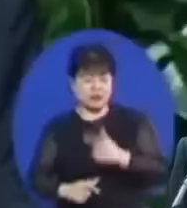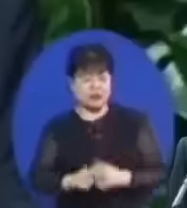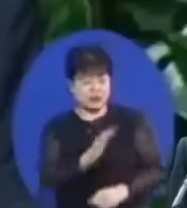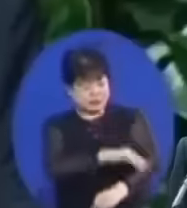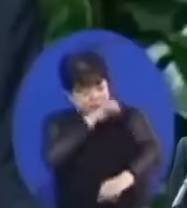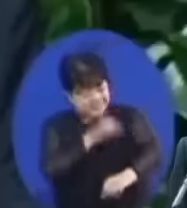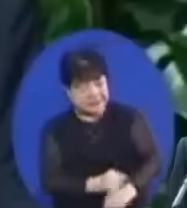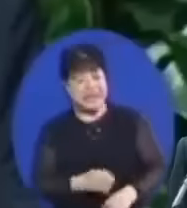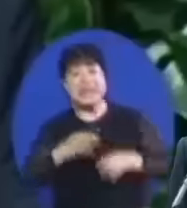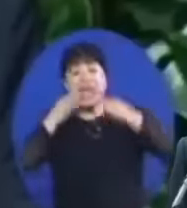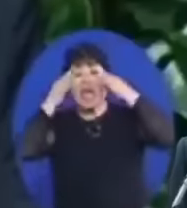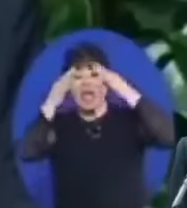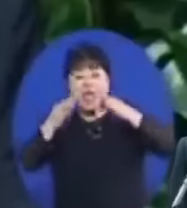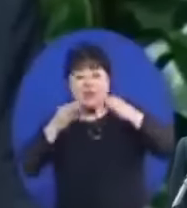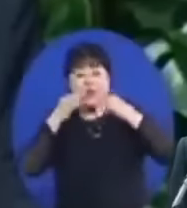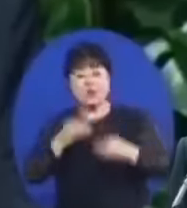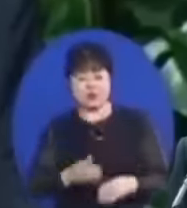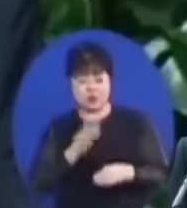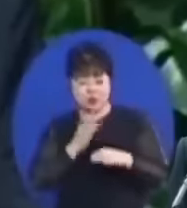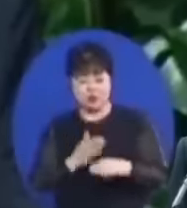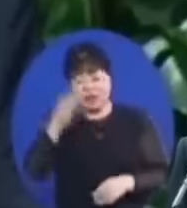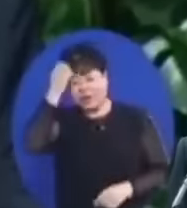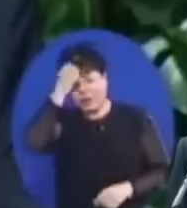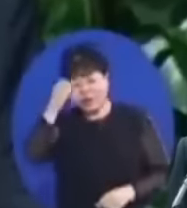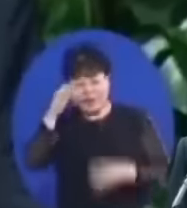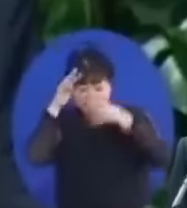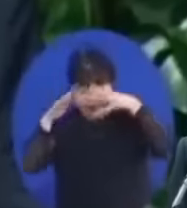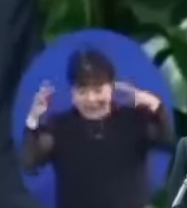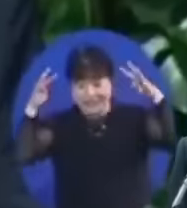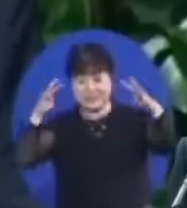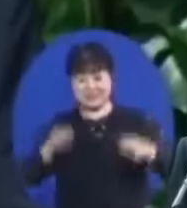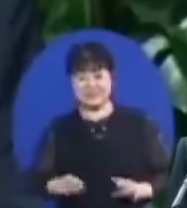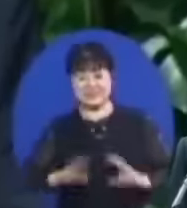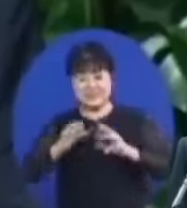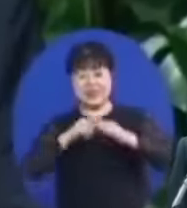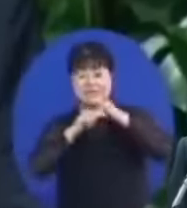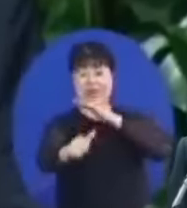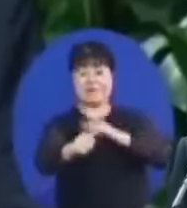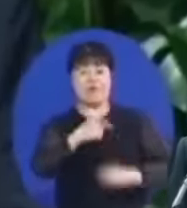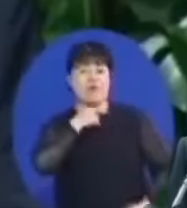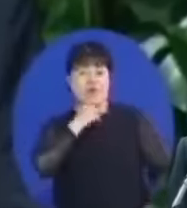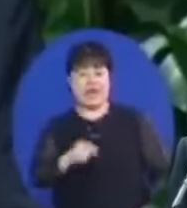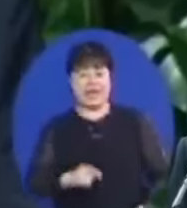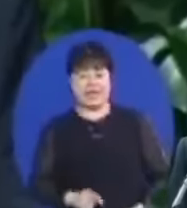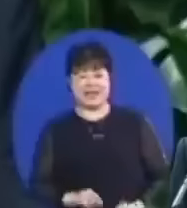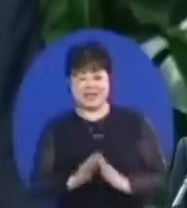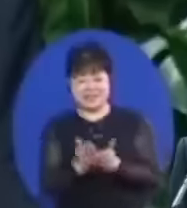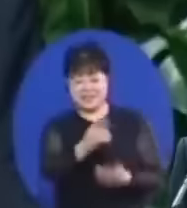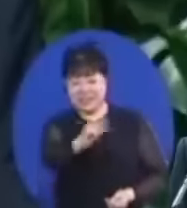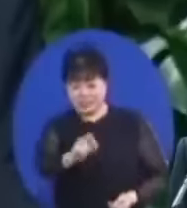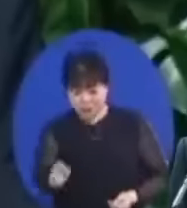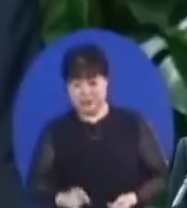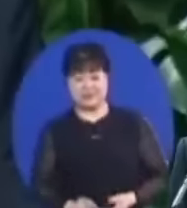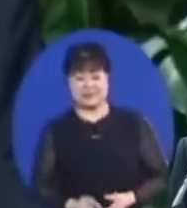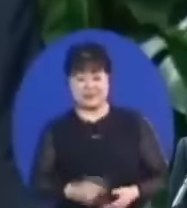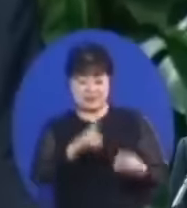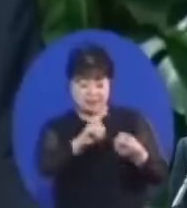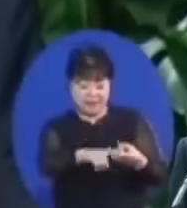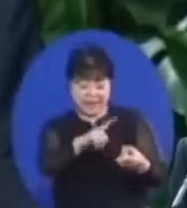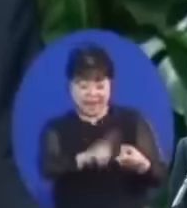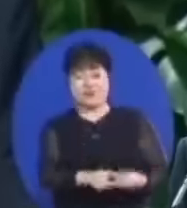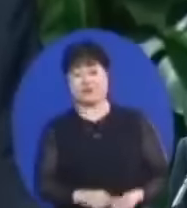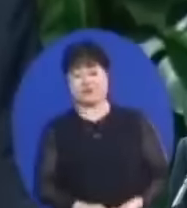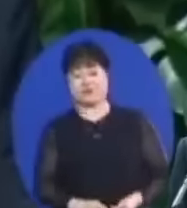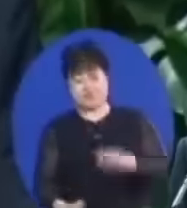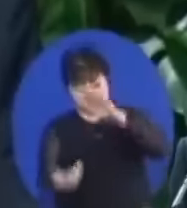수 있도록 노력하여 중학교는 물론 고등학교, 대학교, 국가대표까지 갈 것이라고 기록해 놓았었습니다.